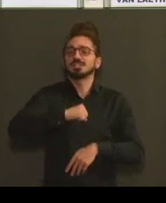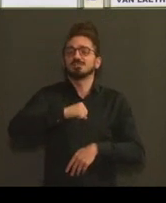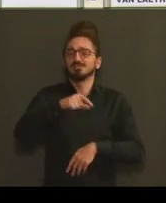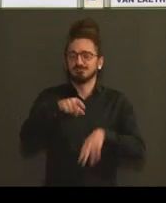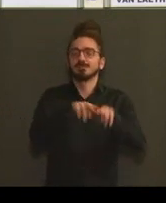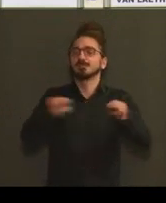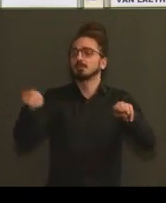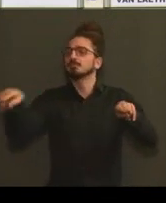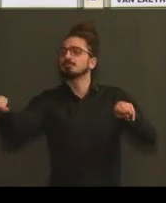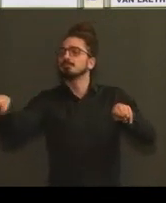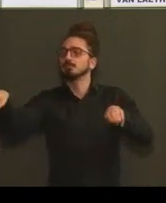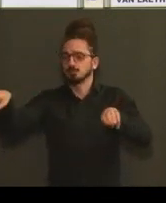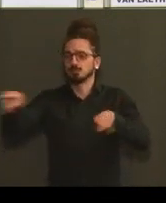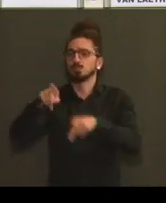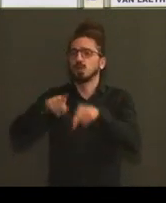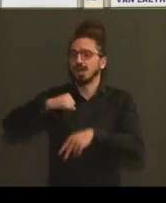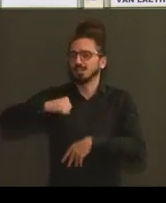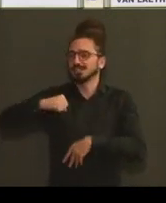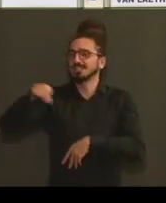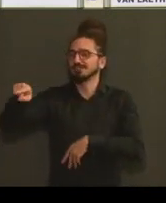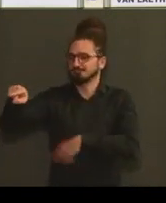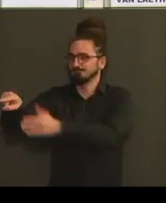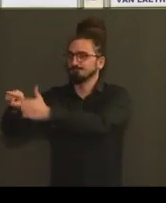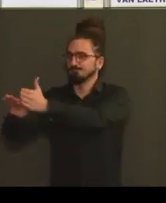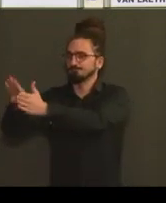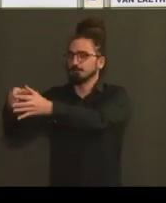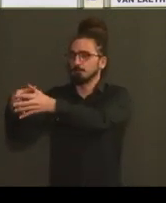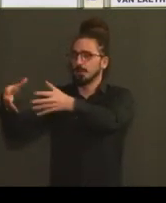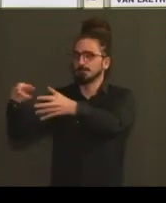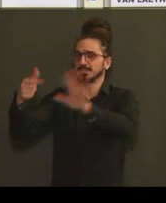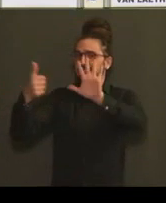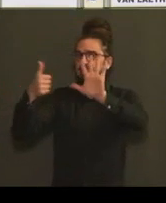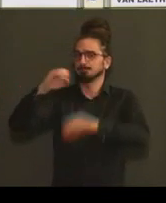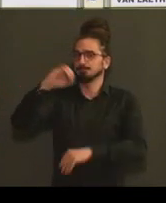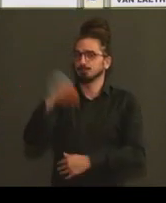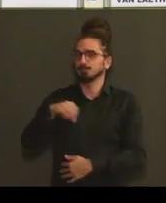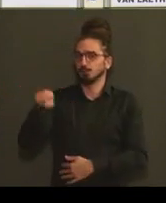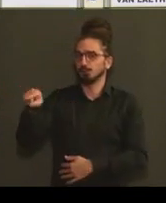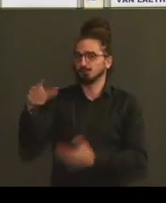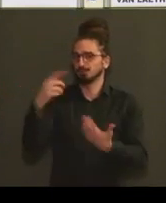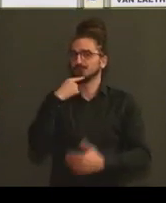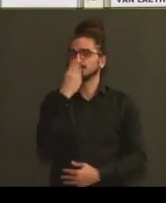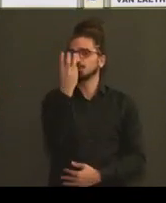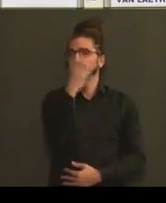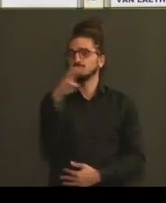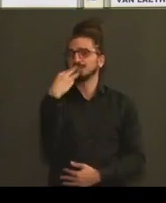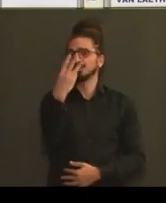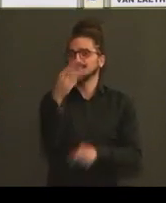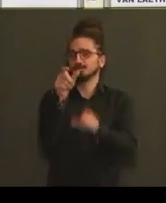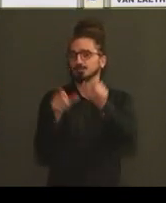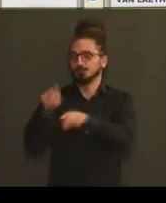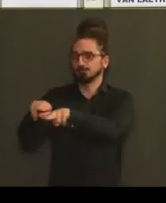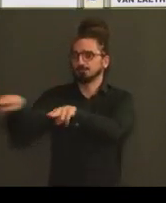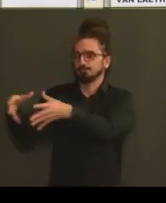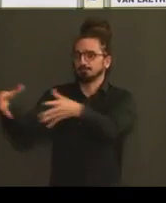6% d'hospitalisation en plus, en l'occurrence 313 patients qui sont en soins intensifs, essentiellement représentés